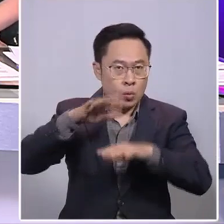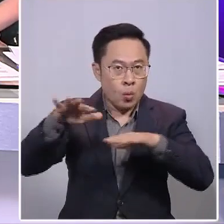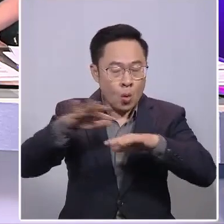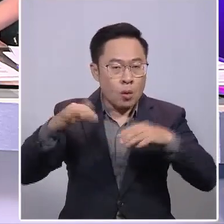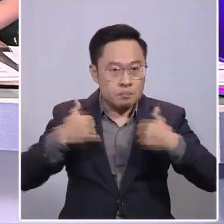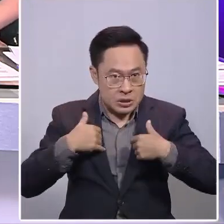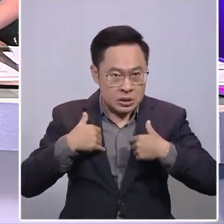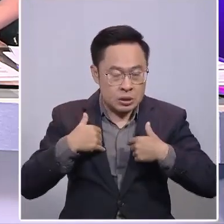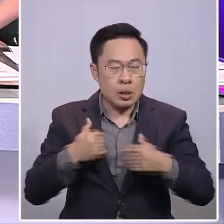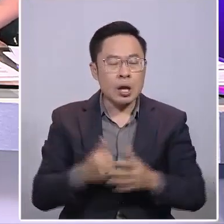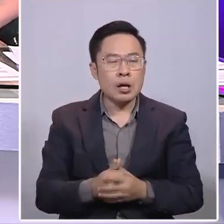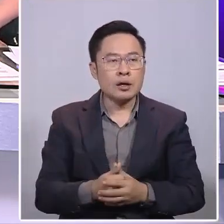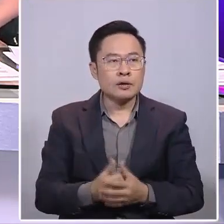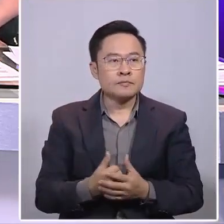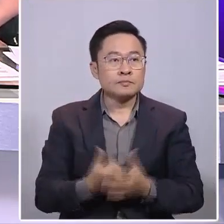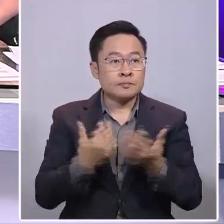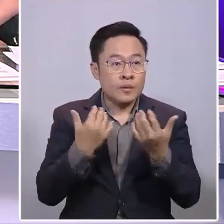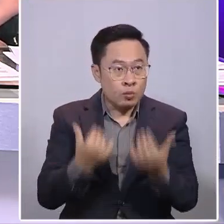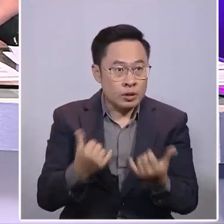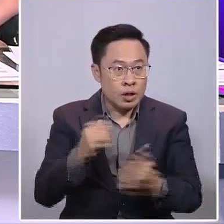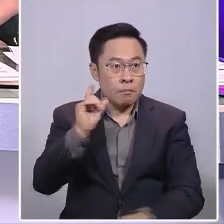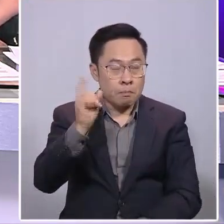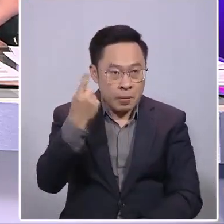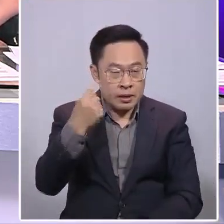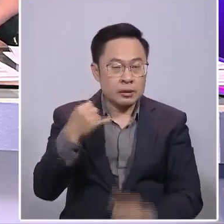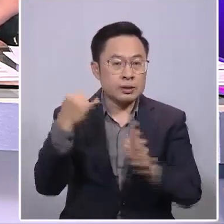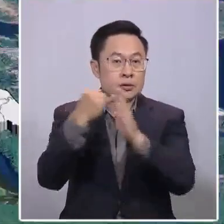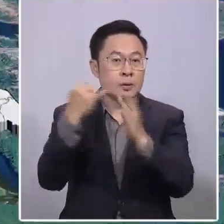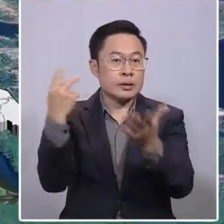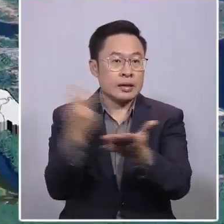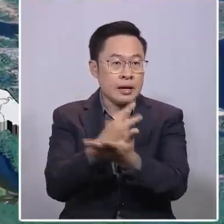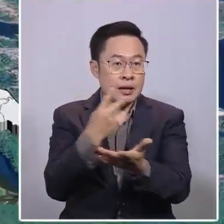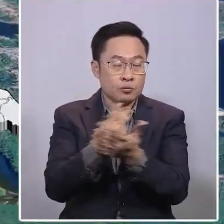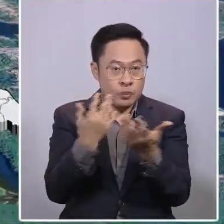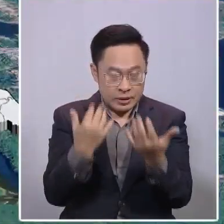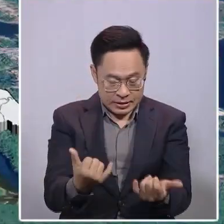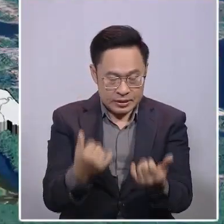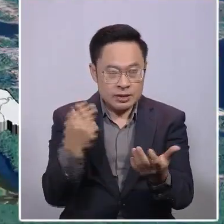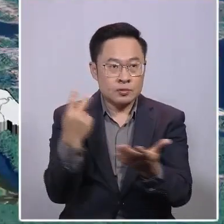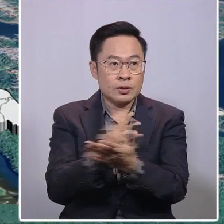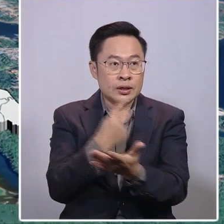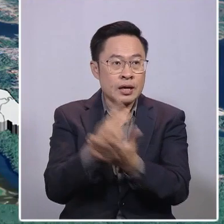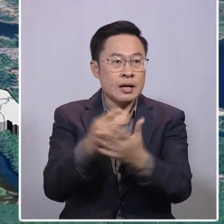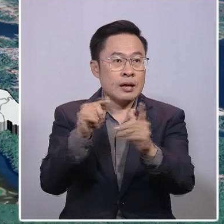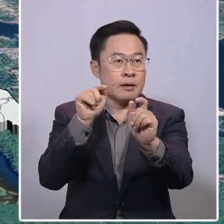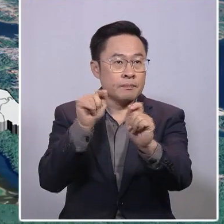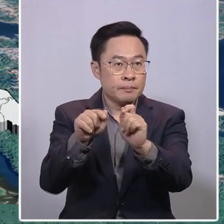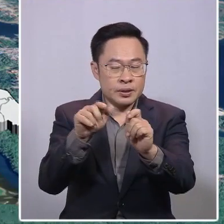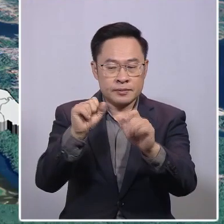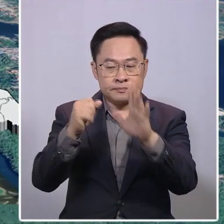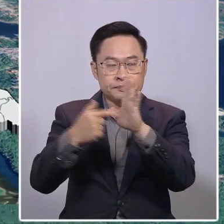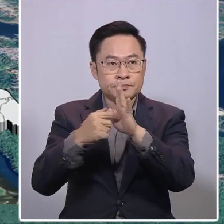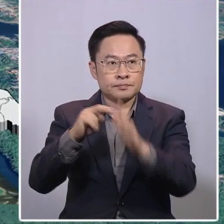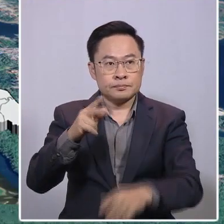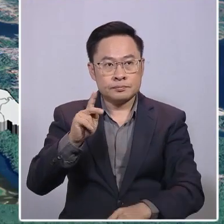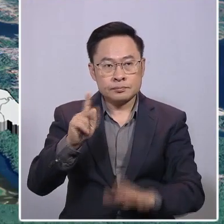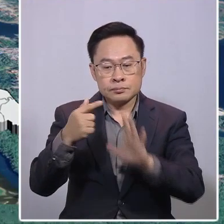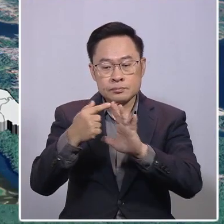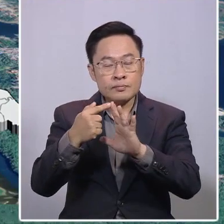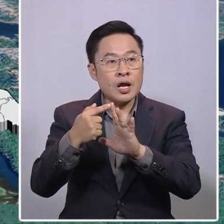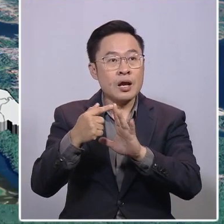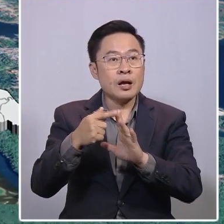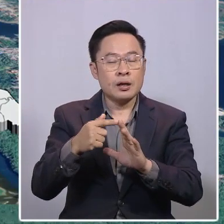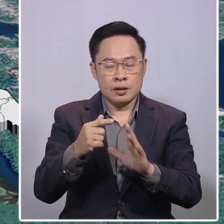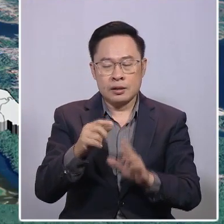แล้วแต่ว่ารอบนี้เกิดขึ้นที่จังหวัดกาญจนบุรีในพื้นที่ของอำเภอสังขละบุรีนะครับโดยผู้สื่อข่